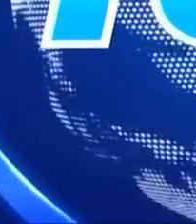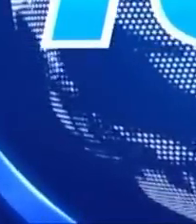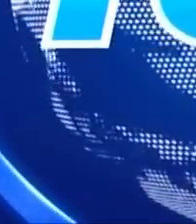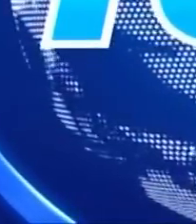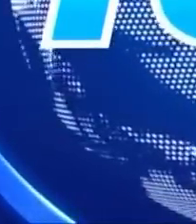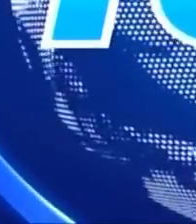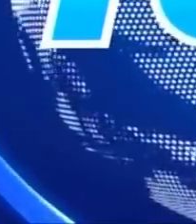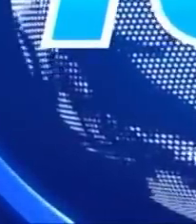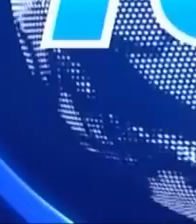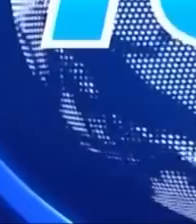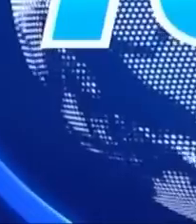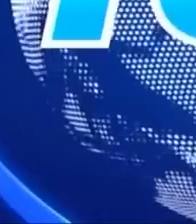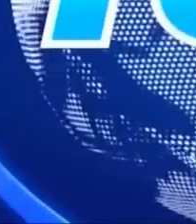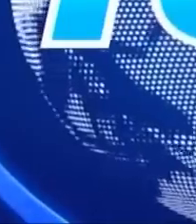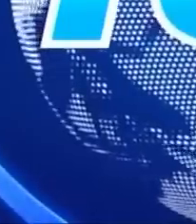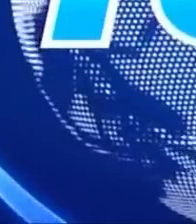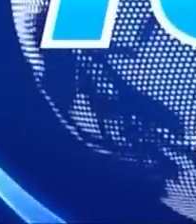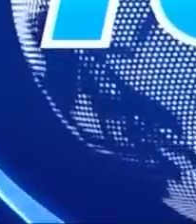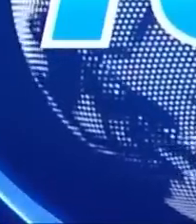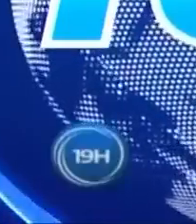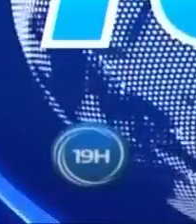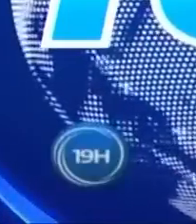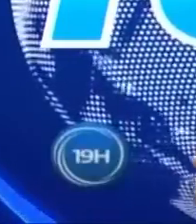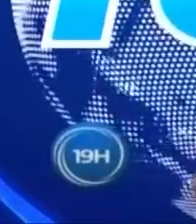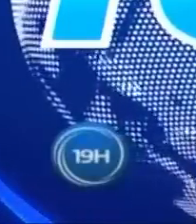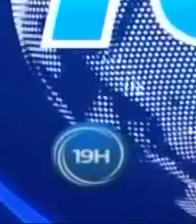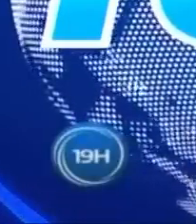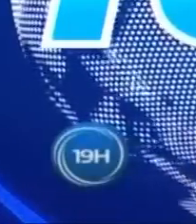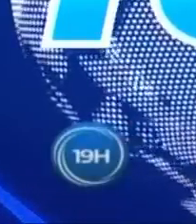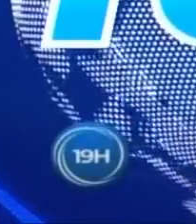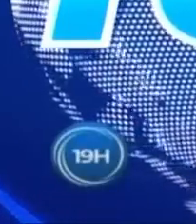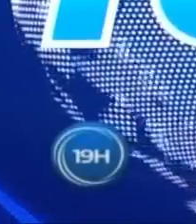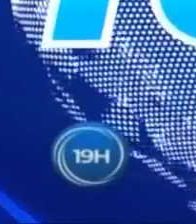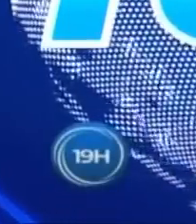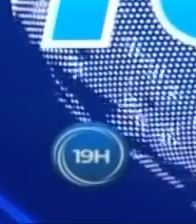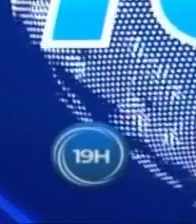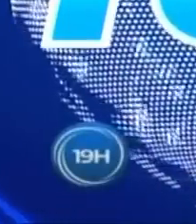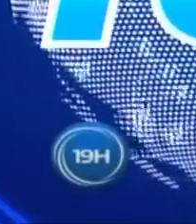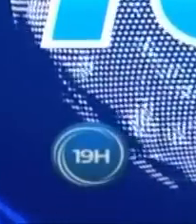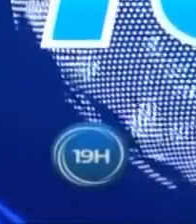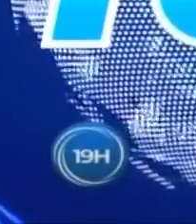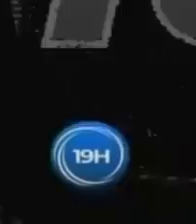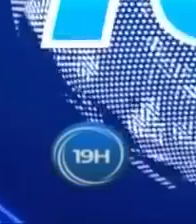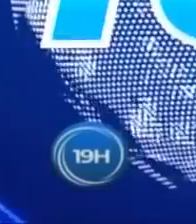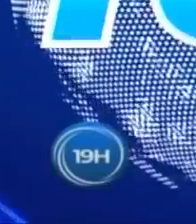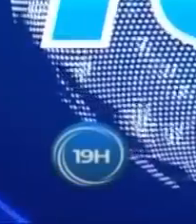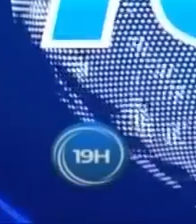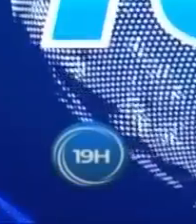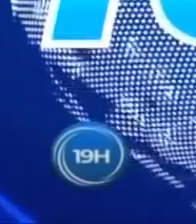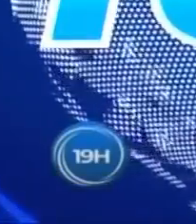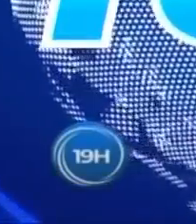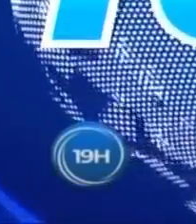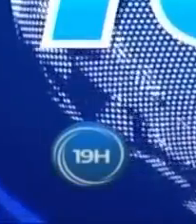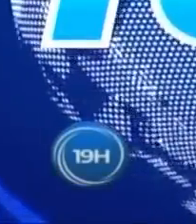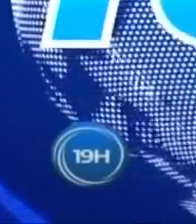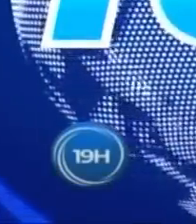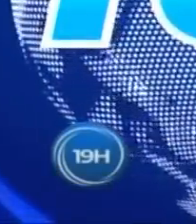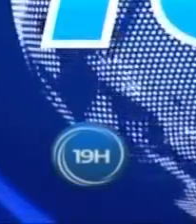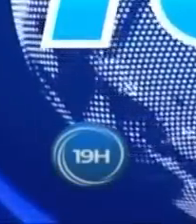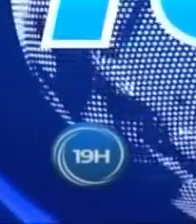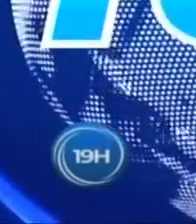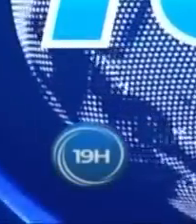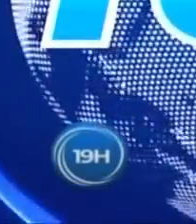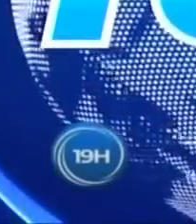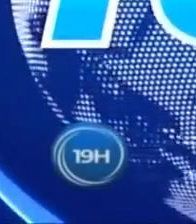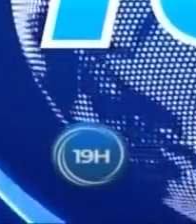Monsieur, bonsoir si vous nous rejoignez sur la RTNC. La situation sécuritaire à l'est de la République démocratique du Congo est au centre du